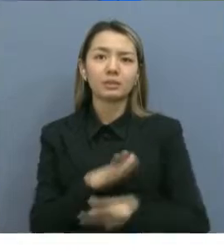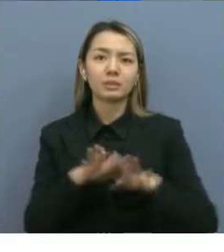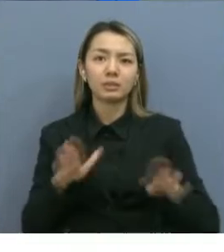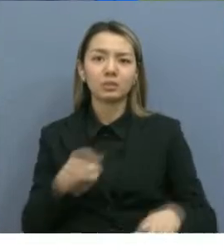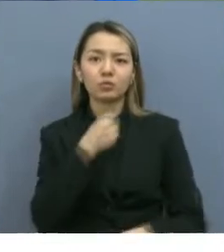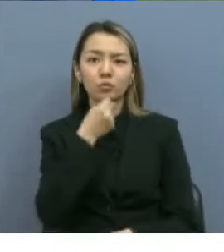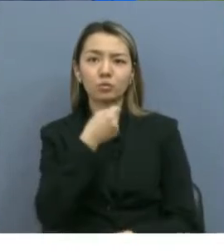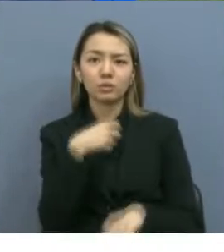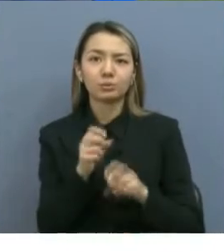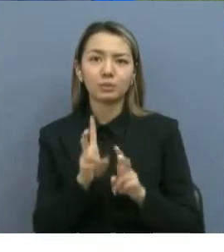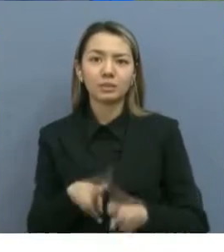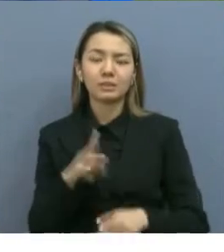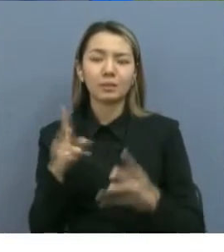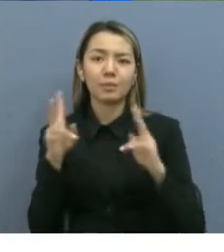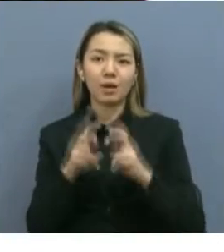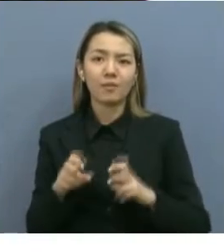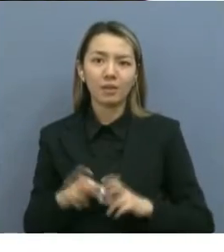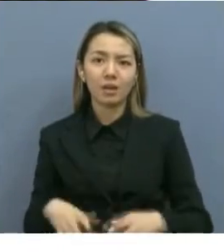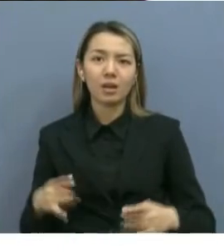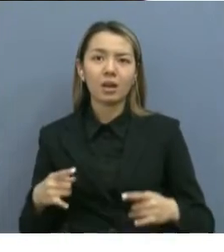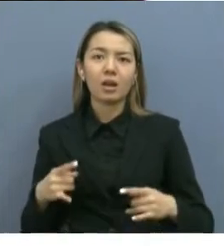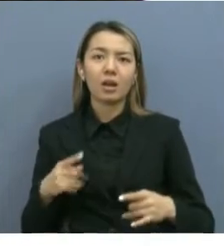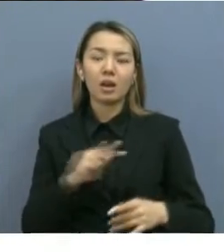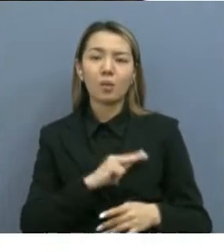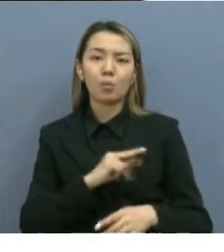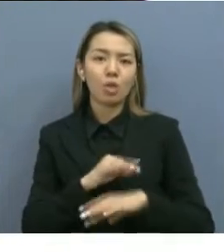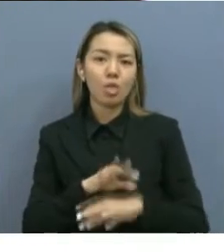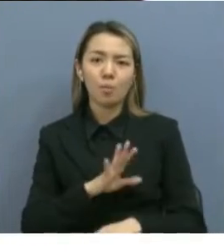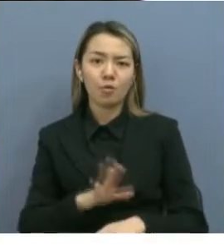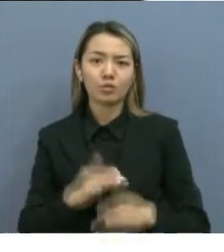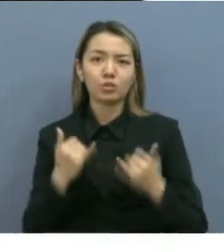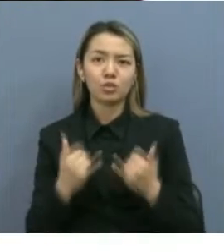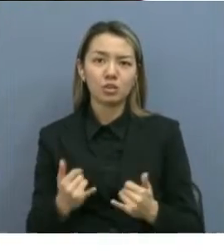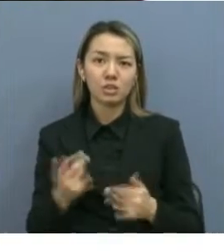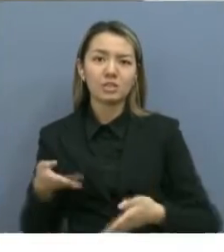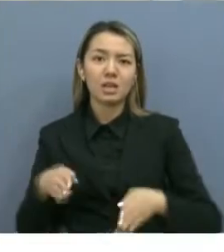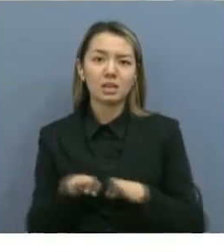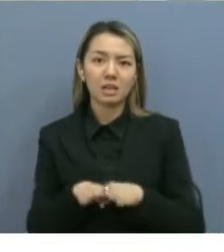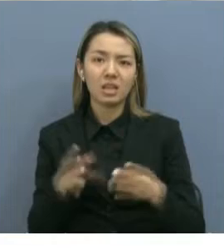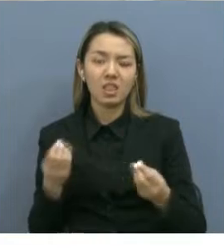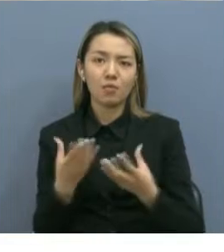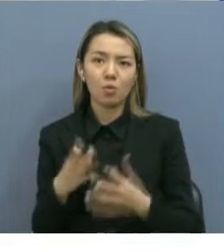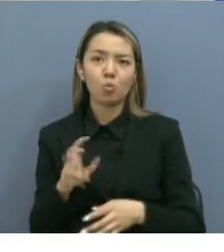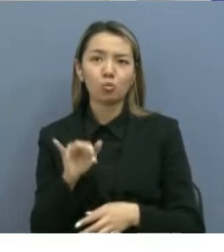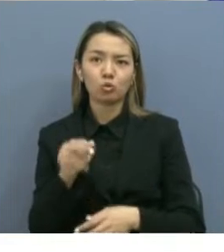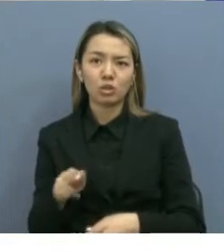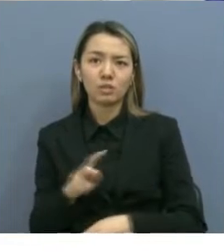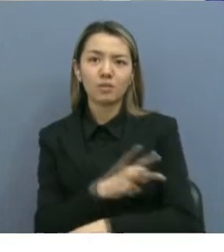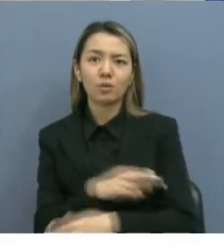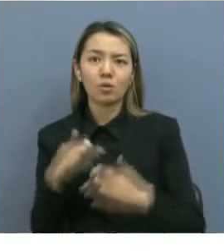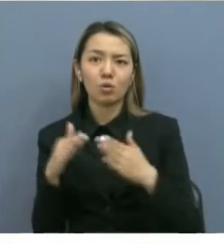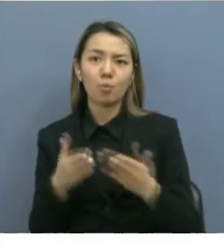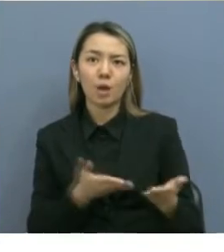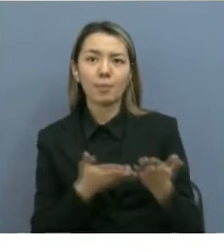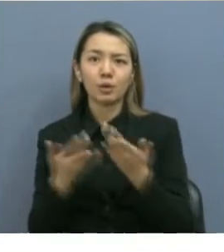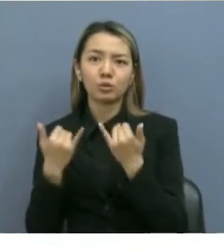мен ересектерге арналған скринингтер мен екпе шаралары жүргізілмейді. Күндізгі стационарлар жабылды. Сондықтан участке дәрігерлерін үйге